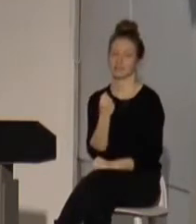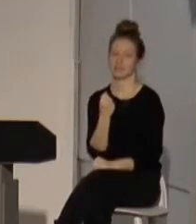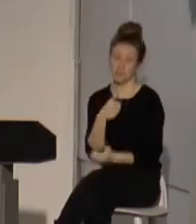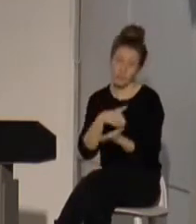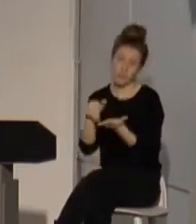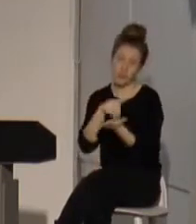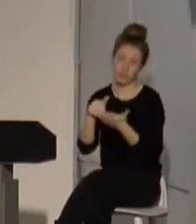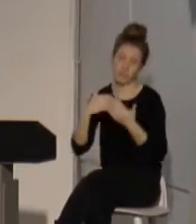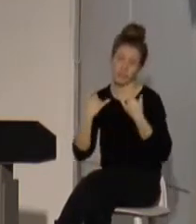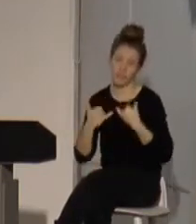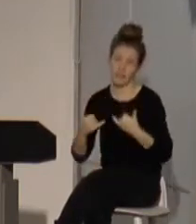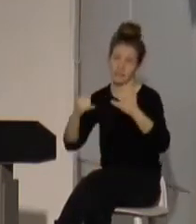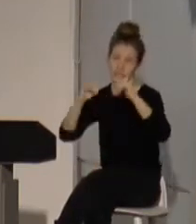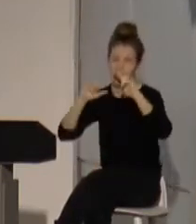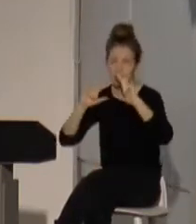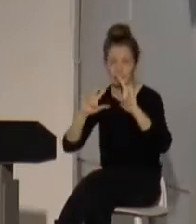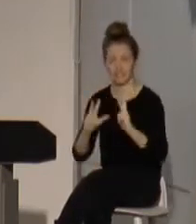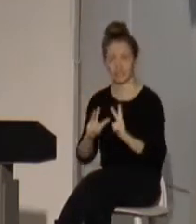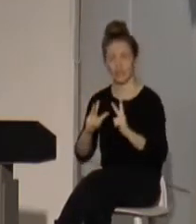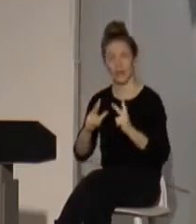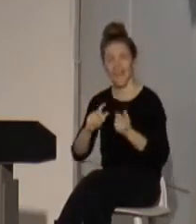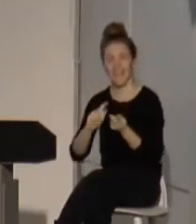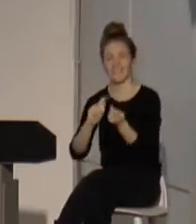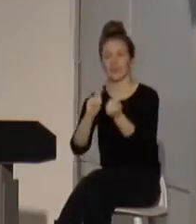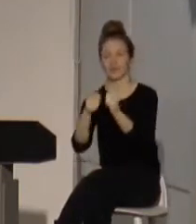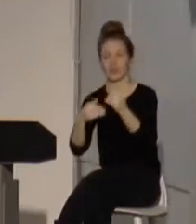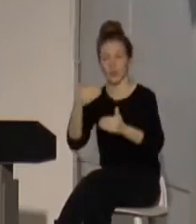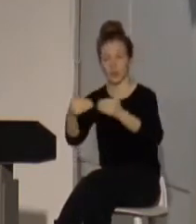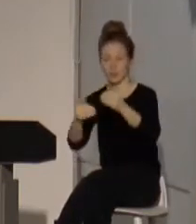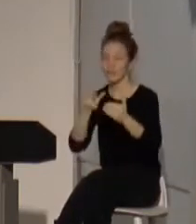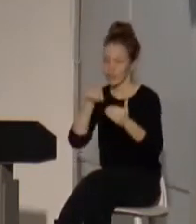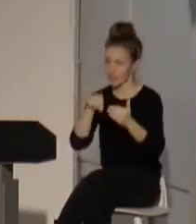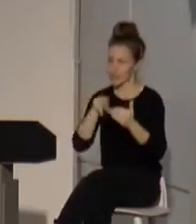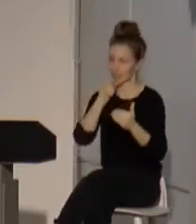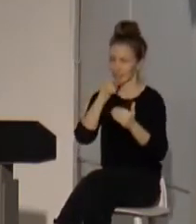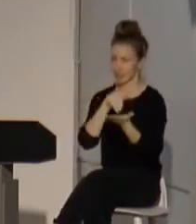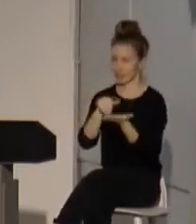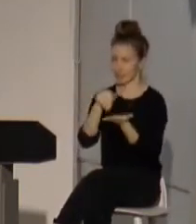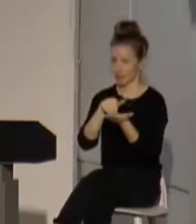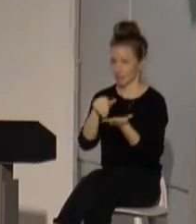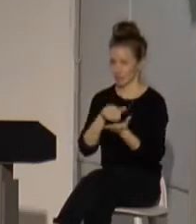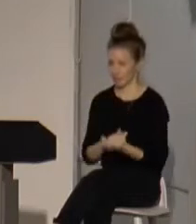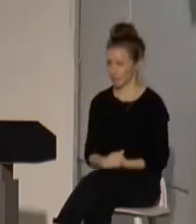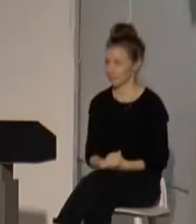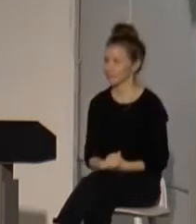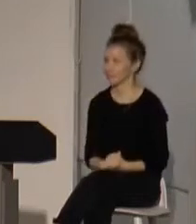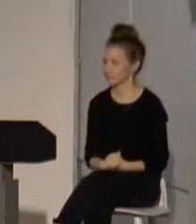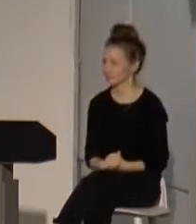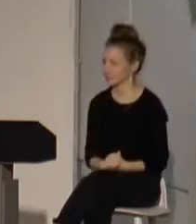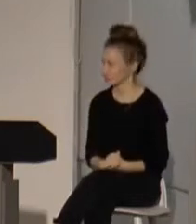ולהמשיך ולהתפתח בצורה גם אבולוציונית, וגם לזה אנחנו ניגע בהמשך.